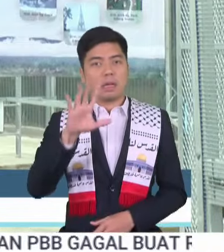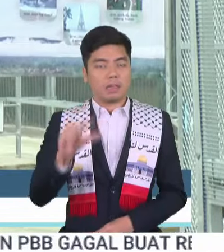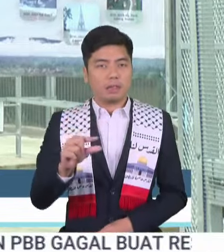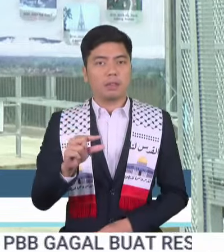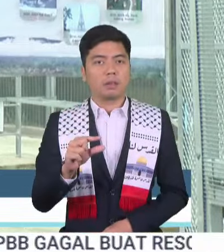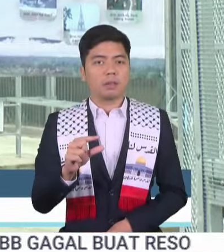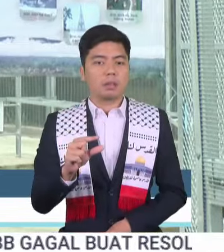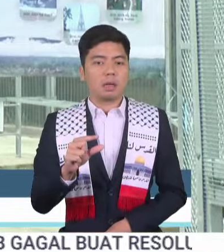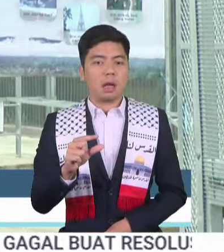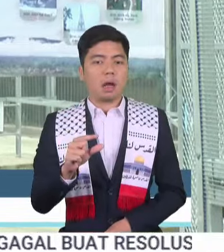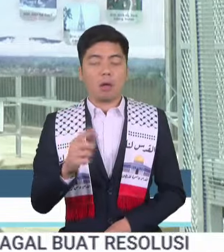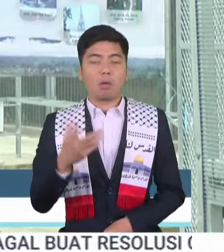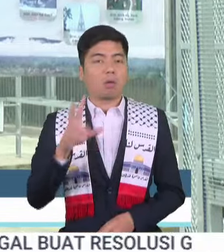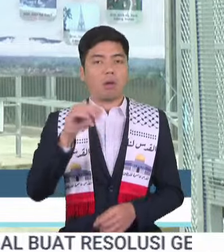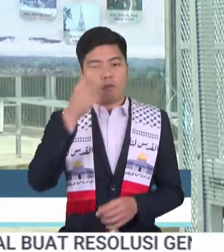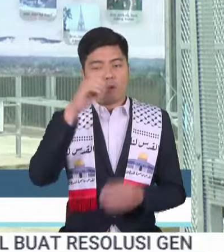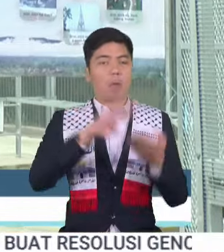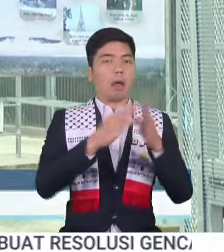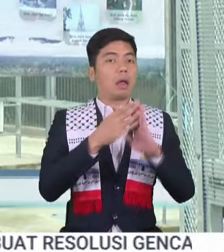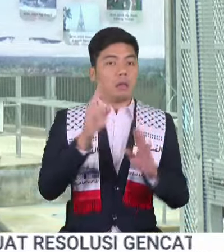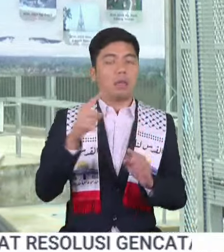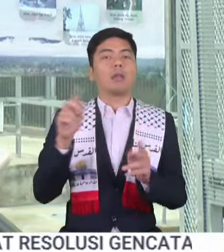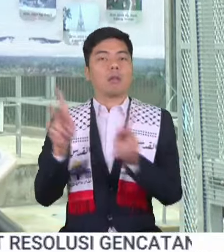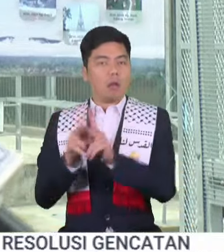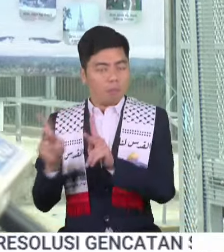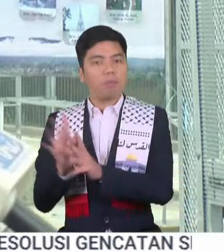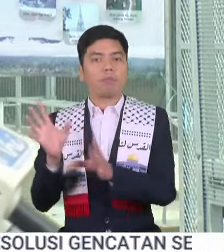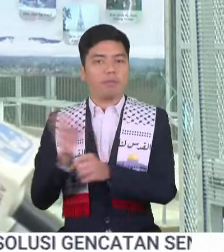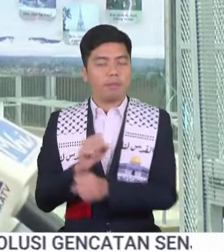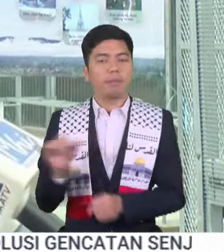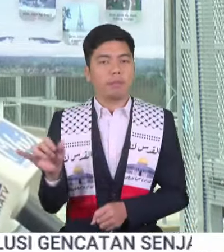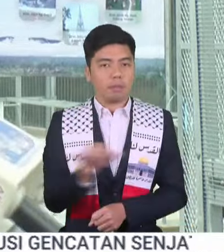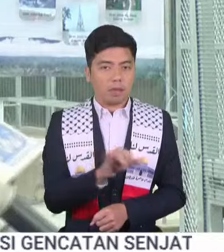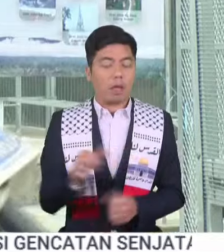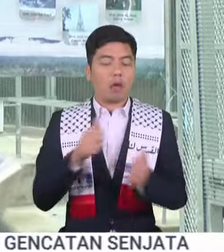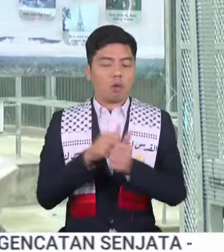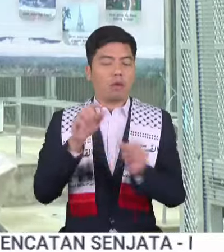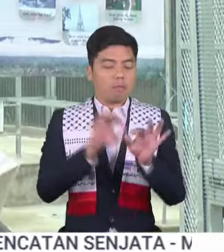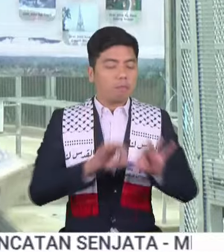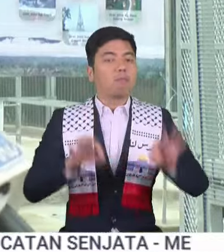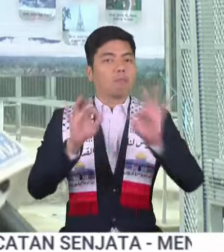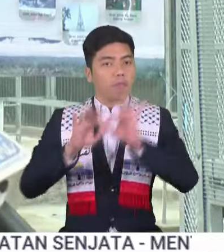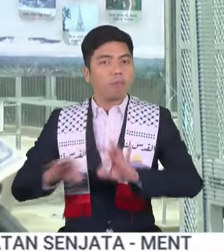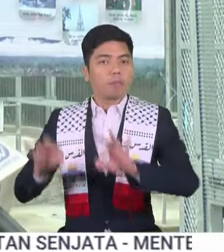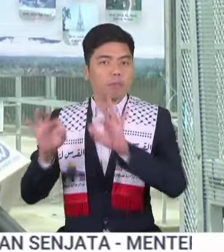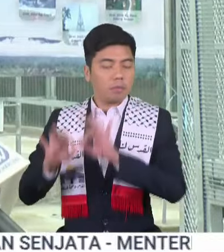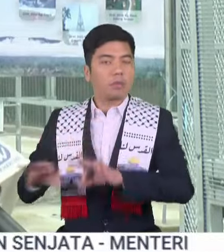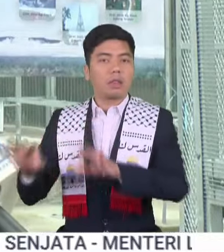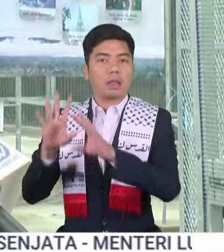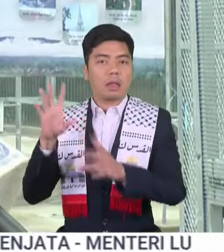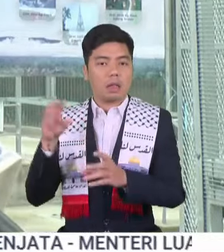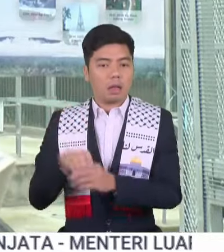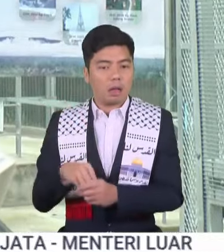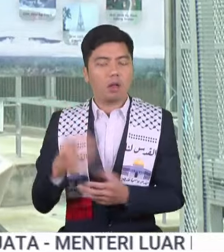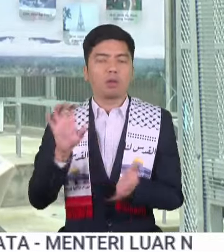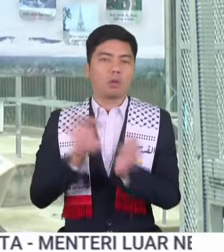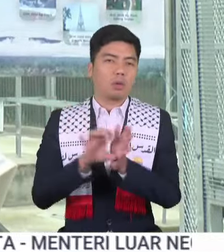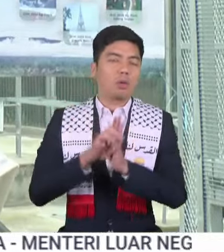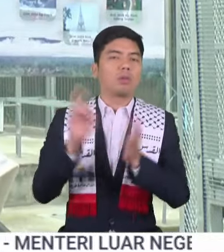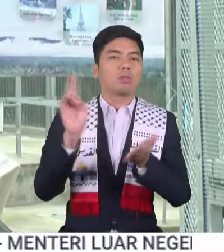ini tak semestinya di bandar, di luar bandar juga ataupun di spot-spot yang penting seperti di dalam universiti,